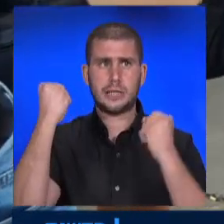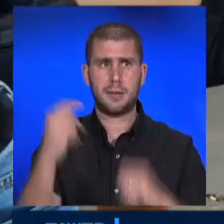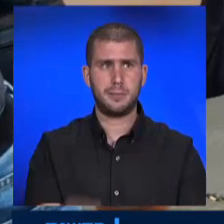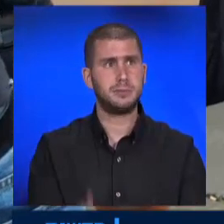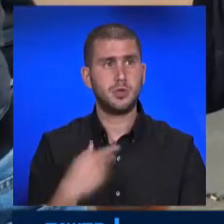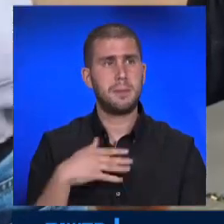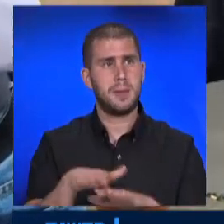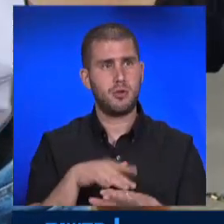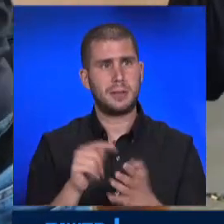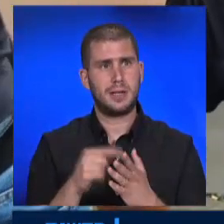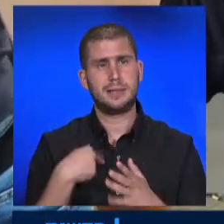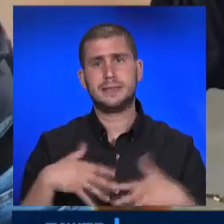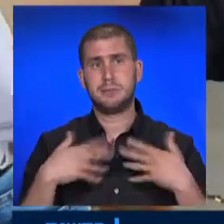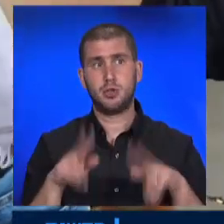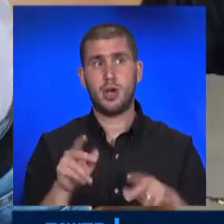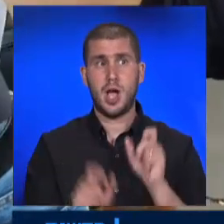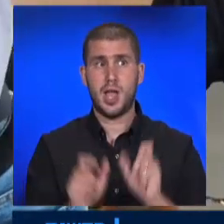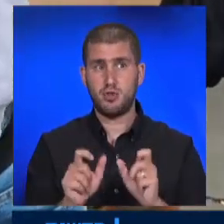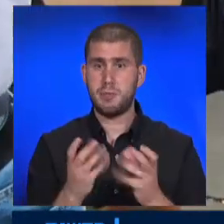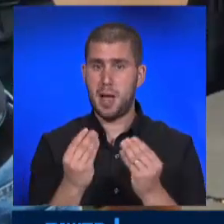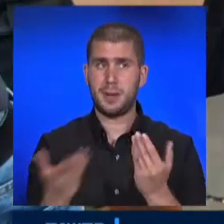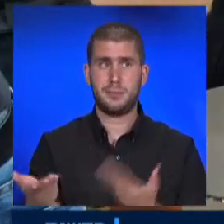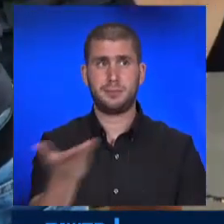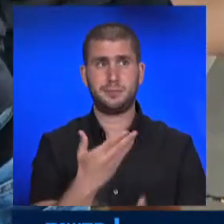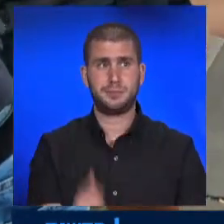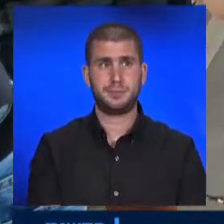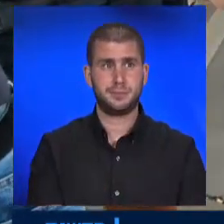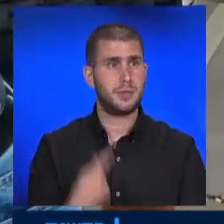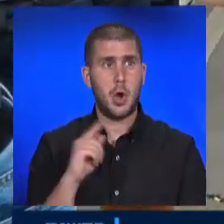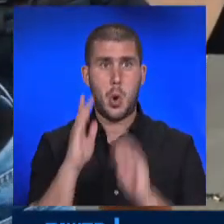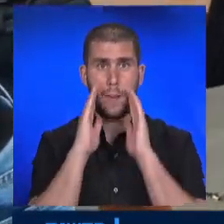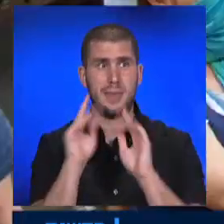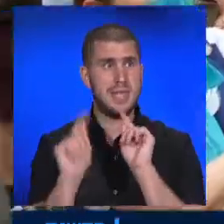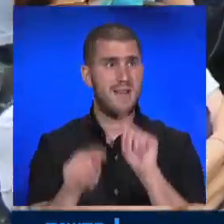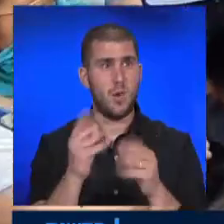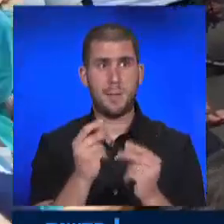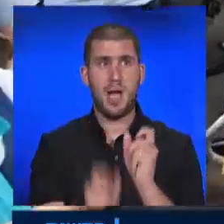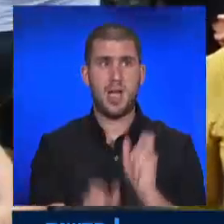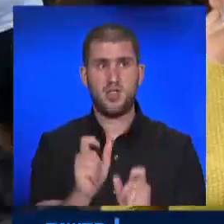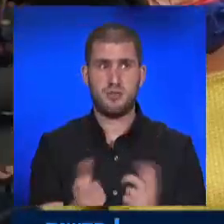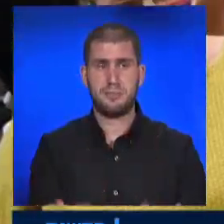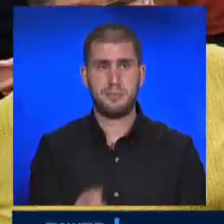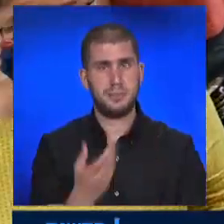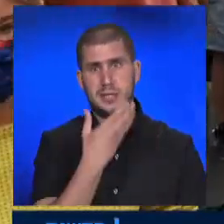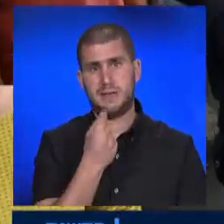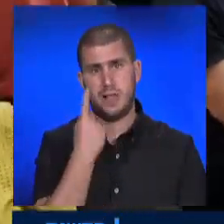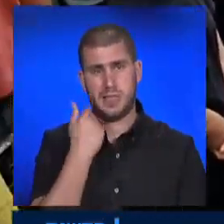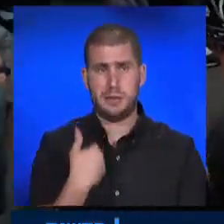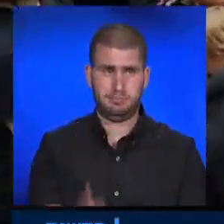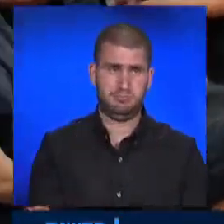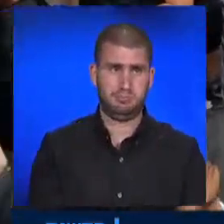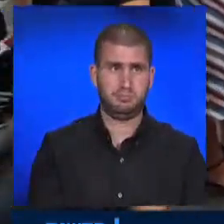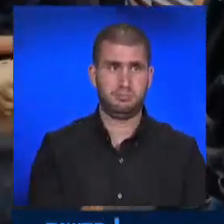ist mein Empfinden. Insofern freue ich mich sehr, dass heute so viele Leute hier sind. Ich habe es nicht gedacht und finde es schön. Such das